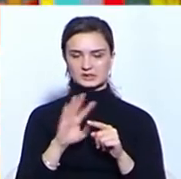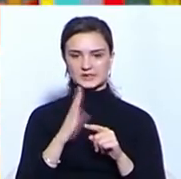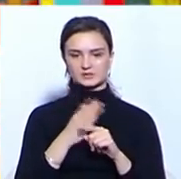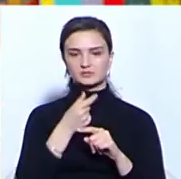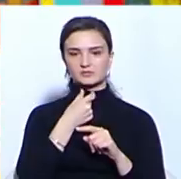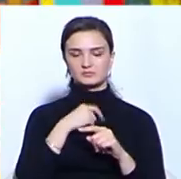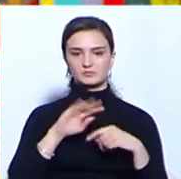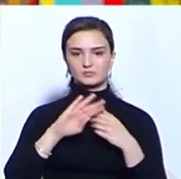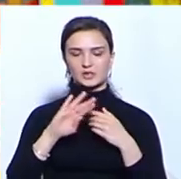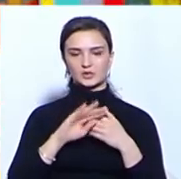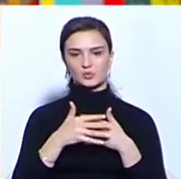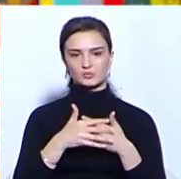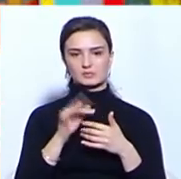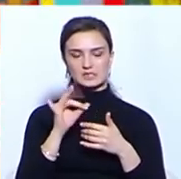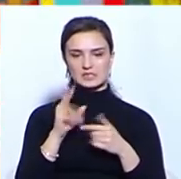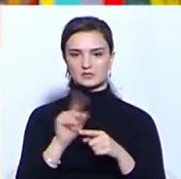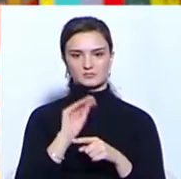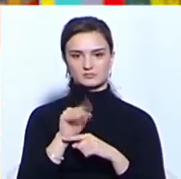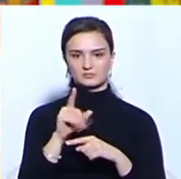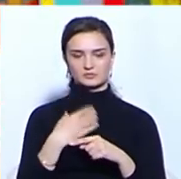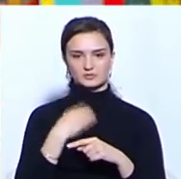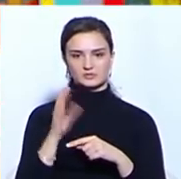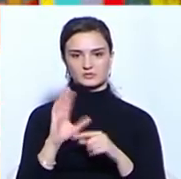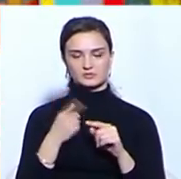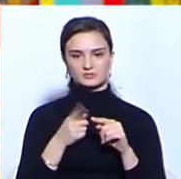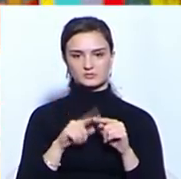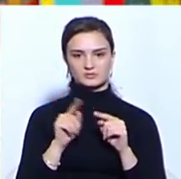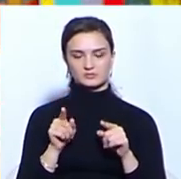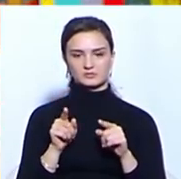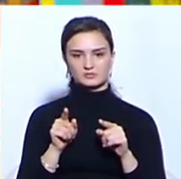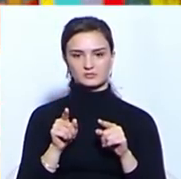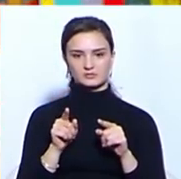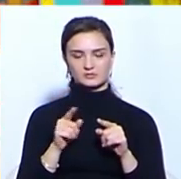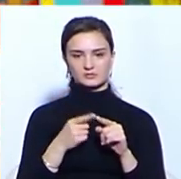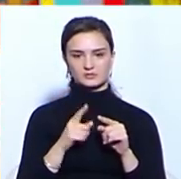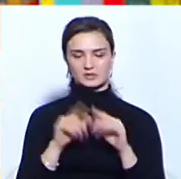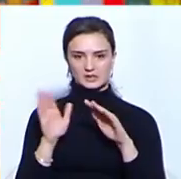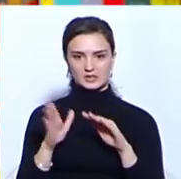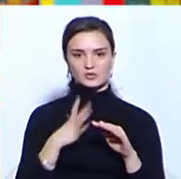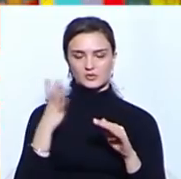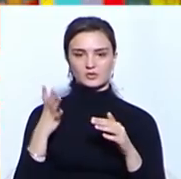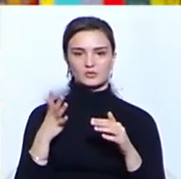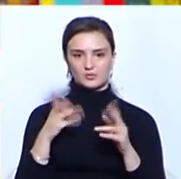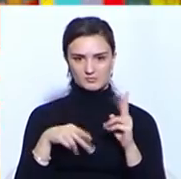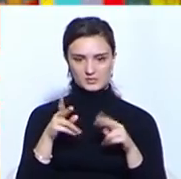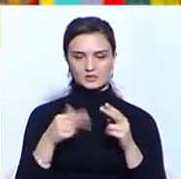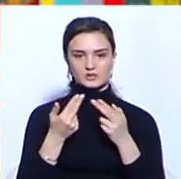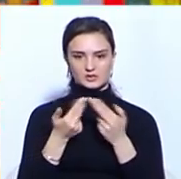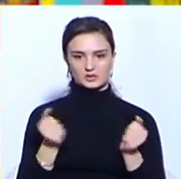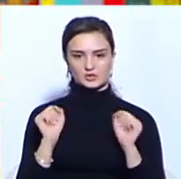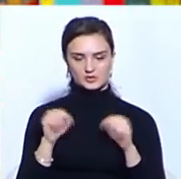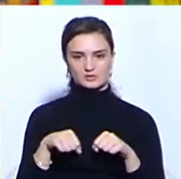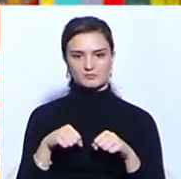საშუალო გარეულობის რისკს. ამისი თქვენ არ შეგეშინდეთ. გადატანილი ოპერაცია ზრდის, რა